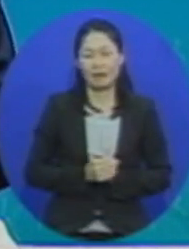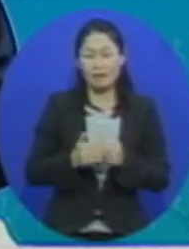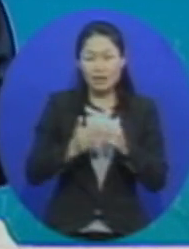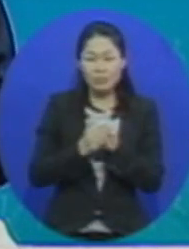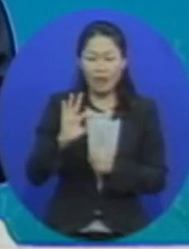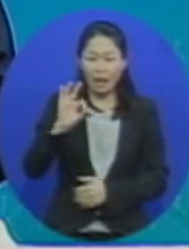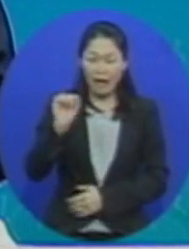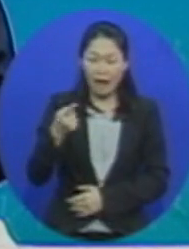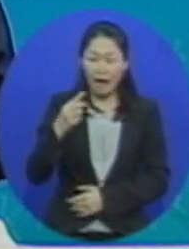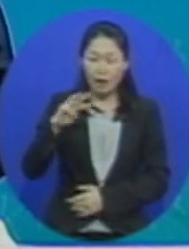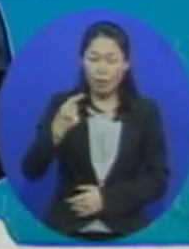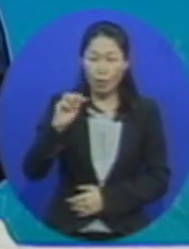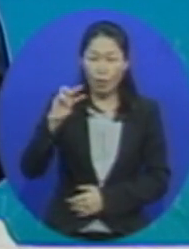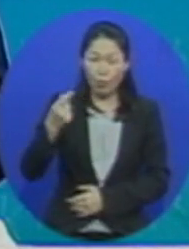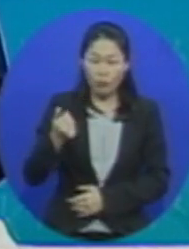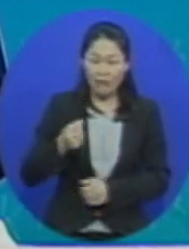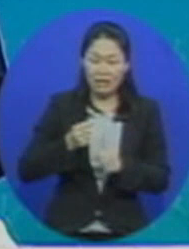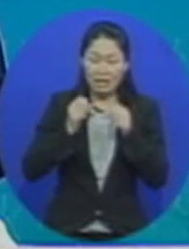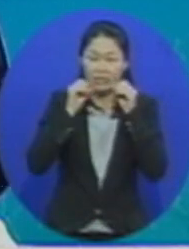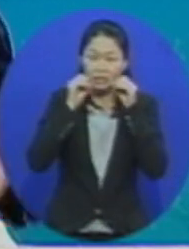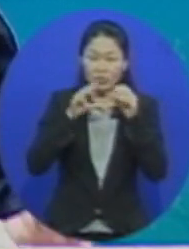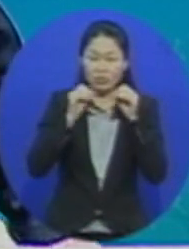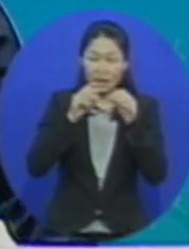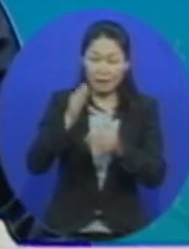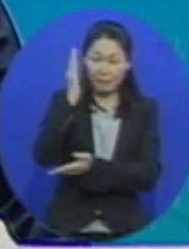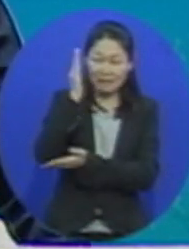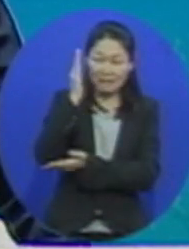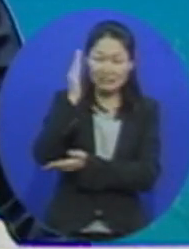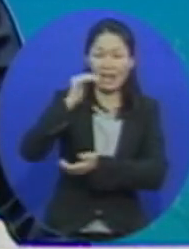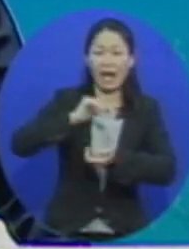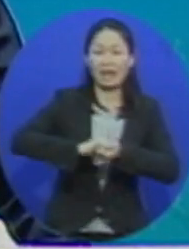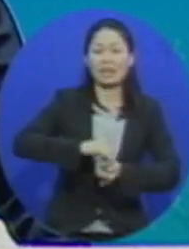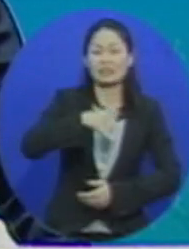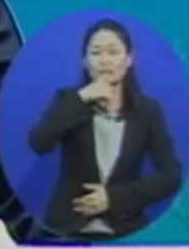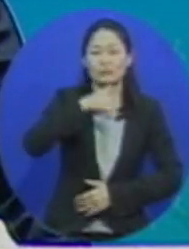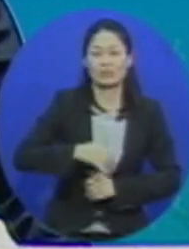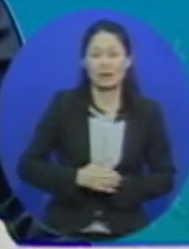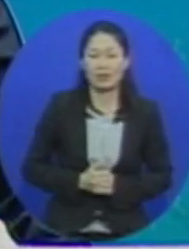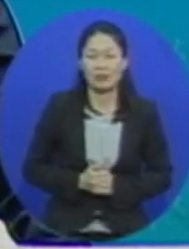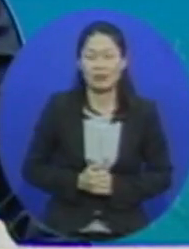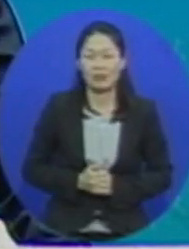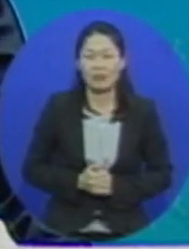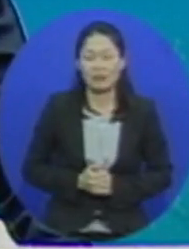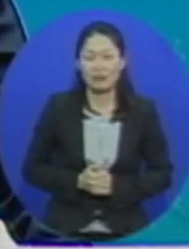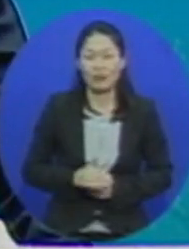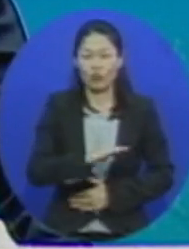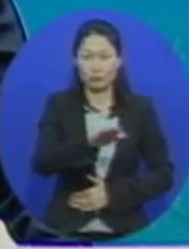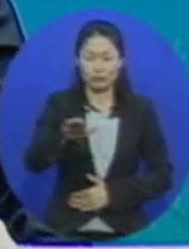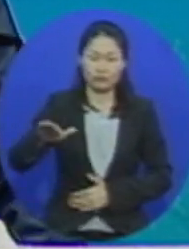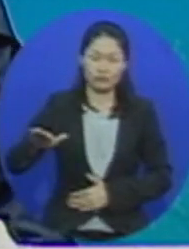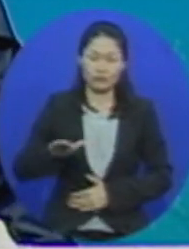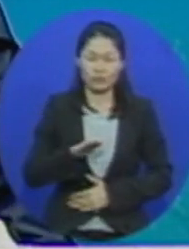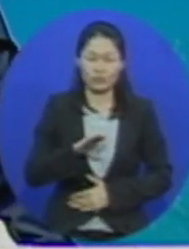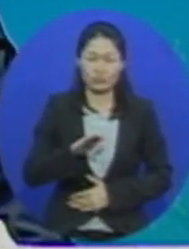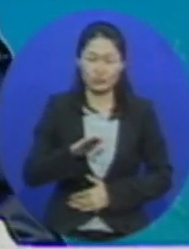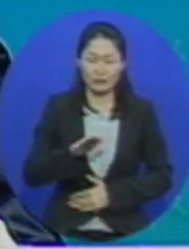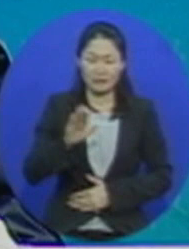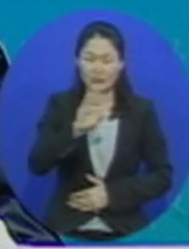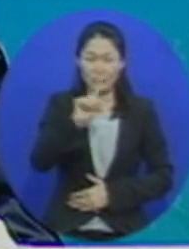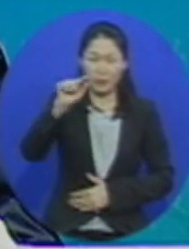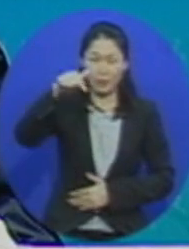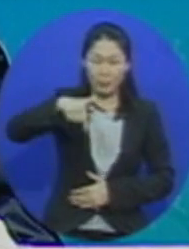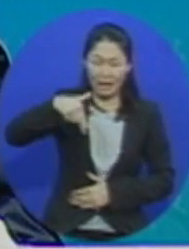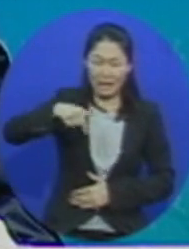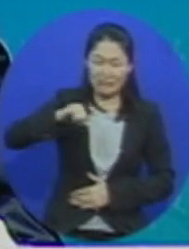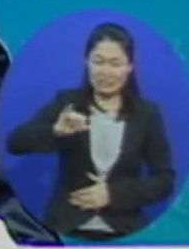그래서 아볼로 가 전하는 메시지의 는 한계가 있었던 거죠 여러분 박지성 서나 잘